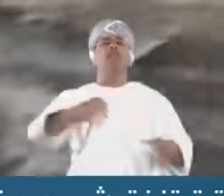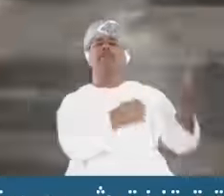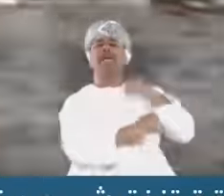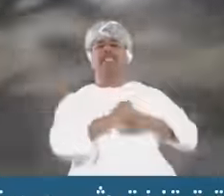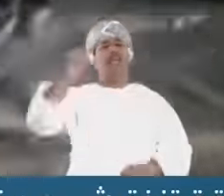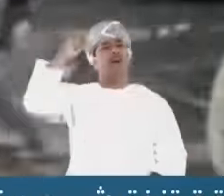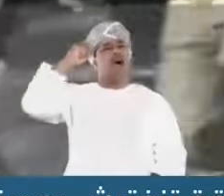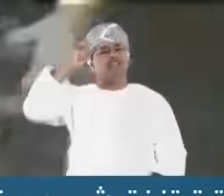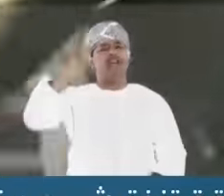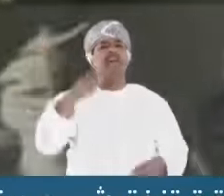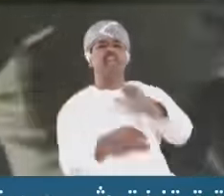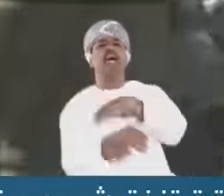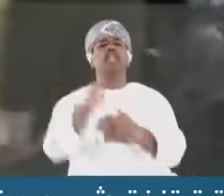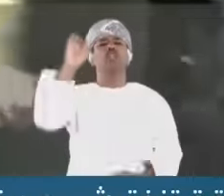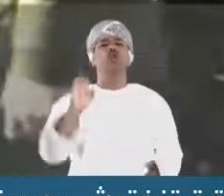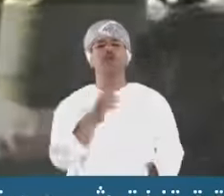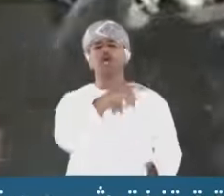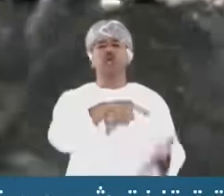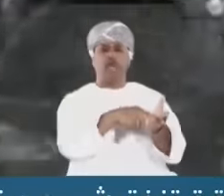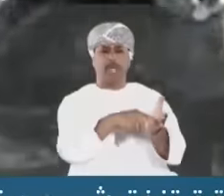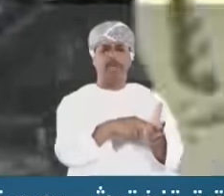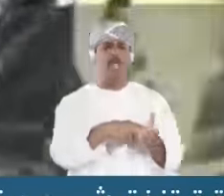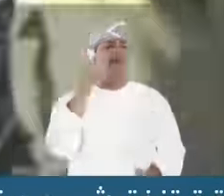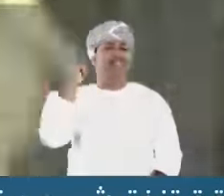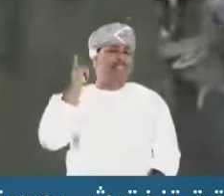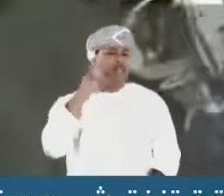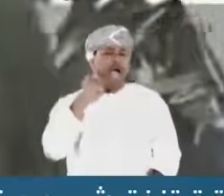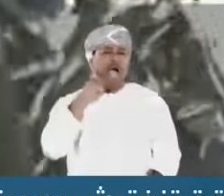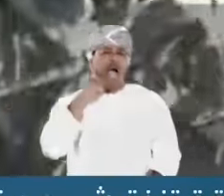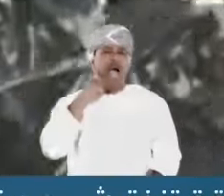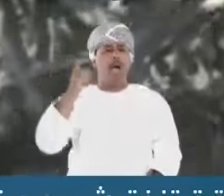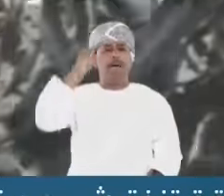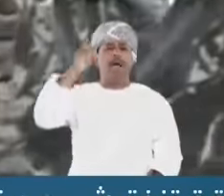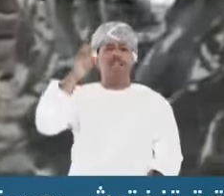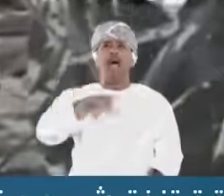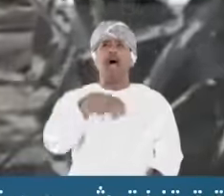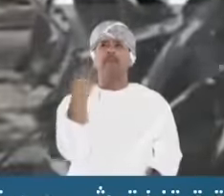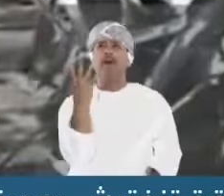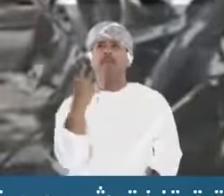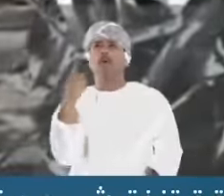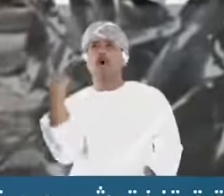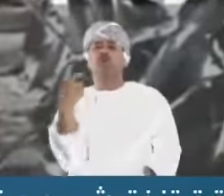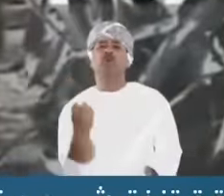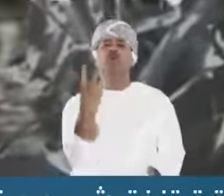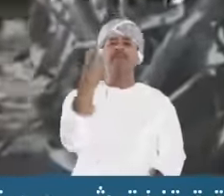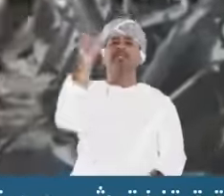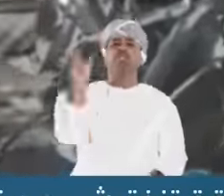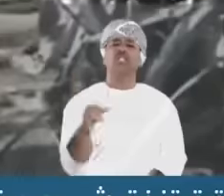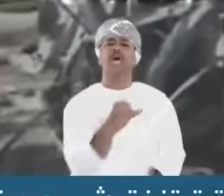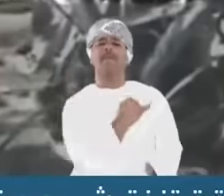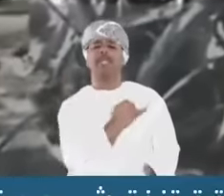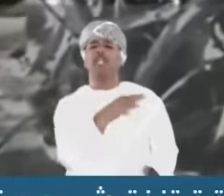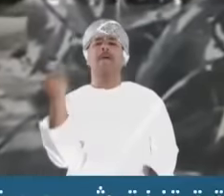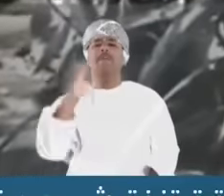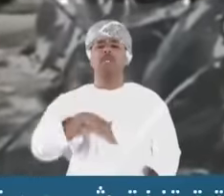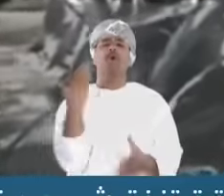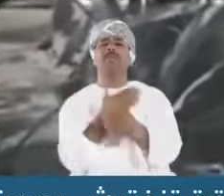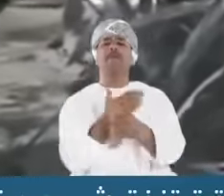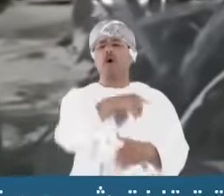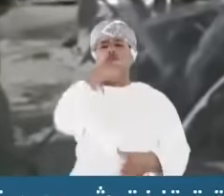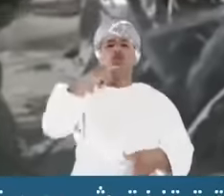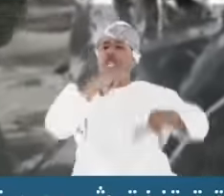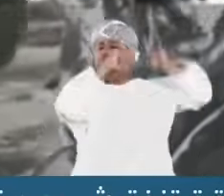سوريا. من جانب آخر، قال المرصد السوري المعارض أن 471 مدنيا قتلوا خلال غارات روسية